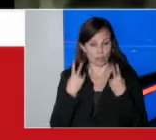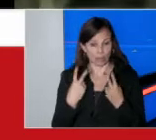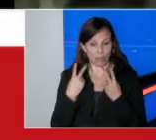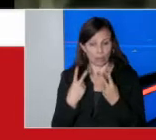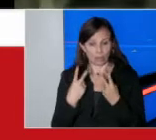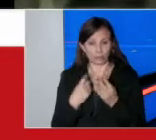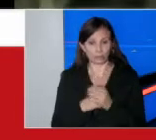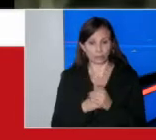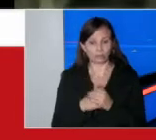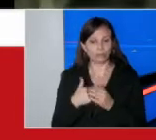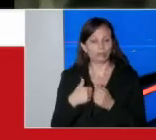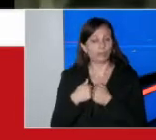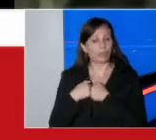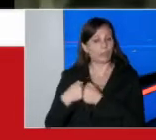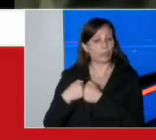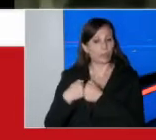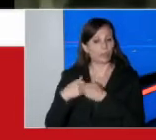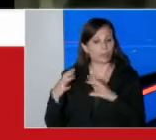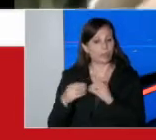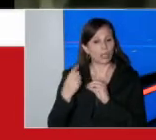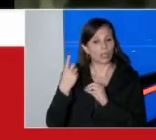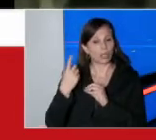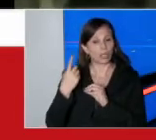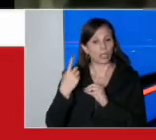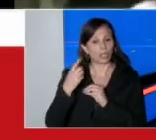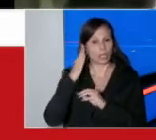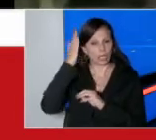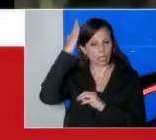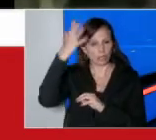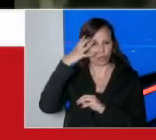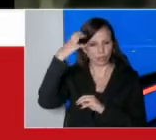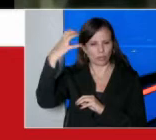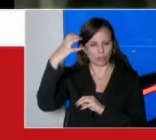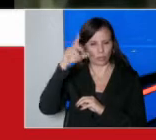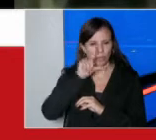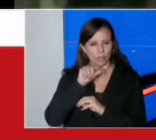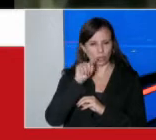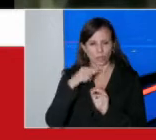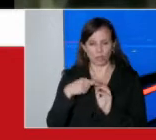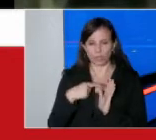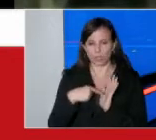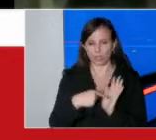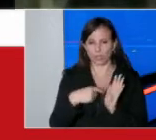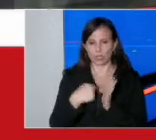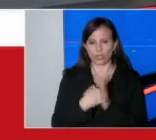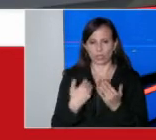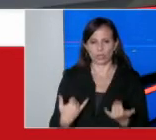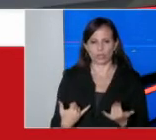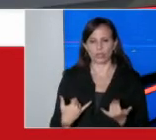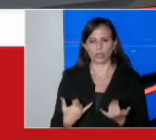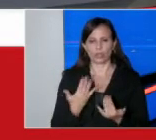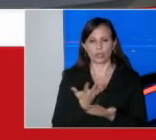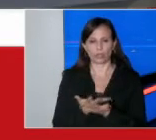הוא מתמודד עם אחד מהיעדים השפטנים ביותר שטוויטר הציגה עד עכשיו, זה